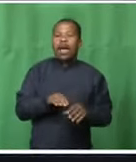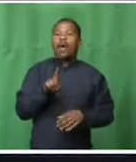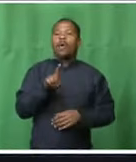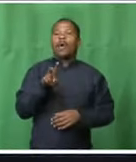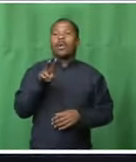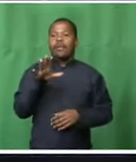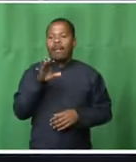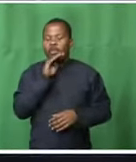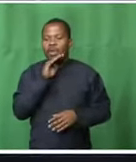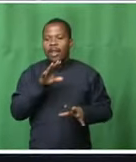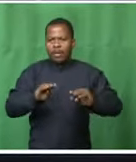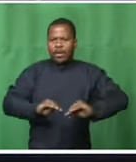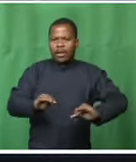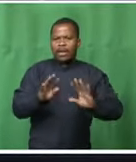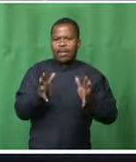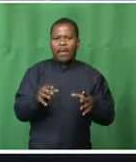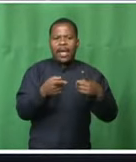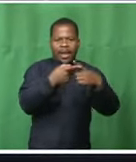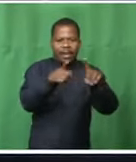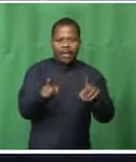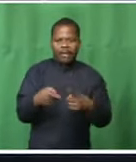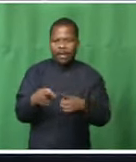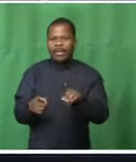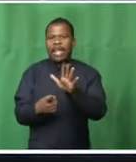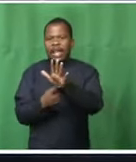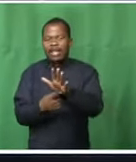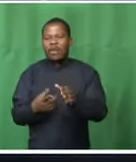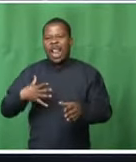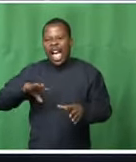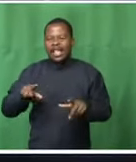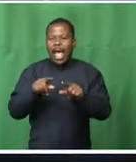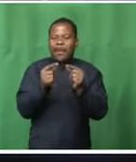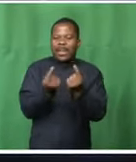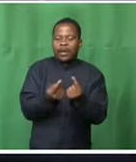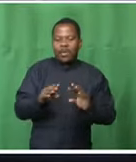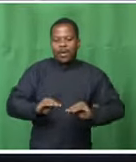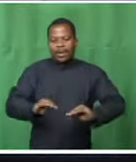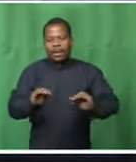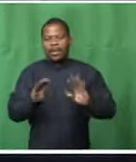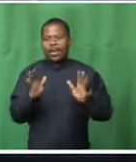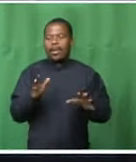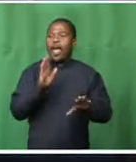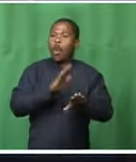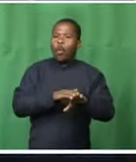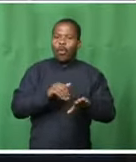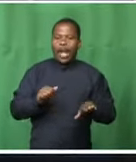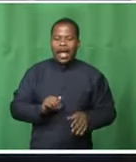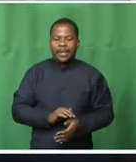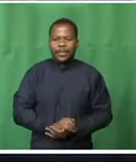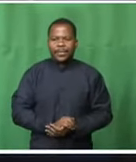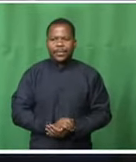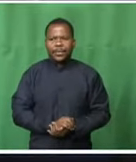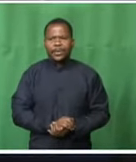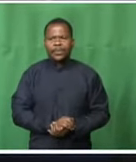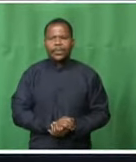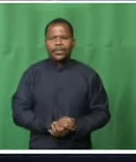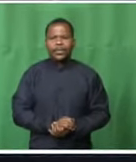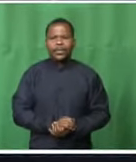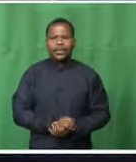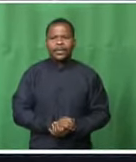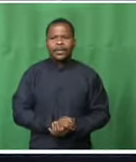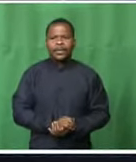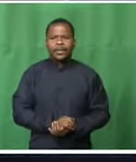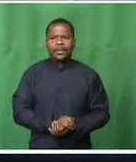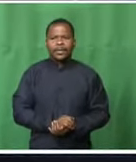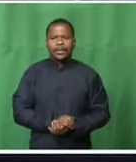laqeqesha etigabeni letahlukahlukene lokufaka ikhathi labo labe yide macembu labaqeqeshako. Lobekile umsakade Eswatini TV temidlalo ngilinda